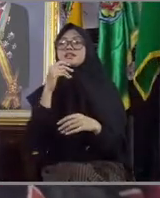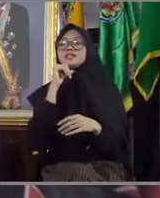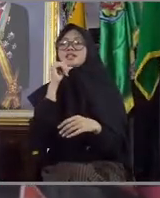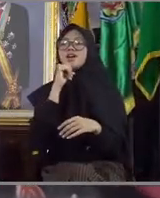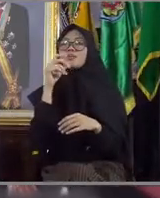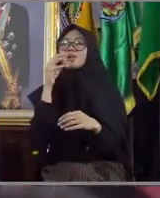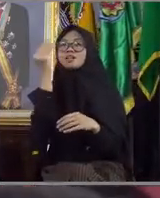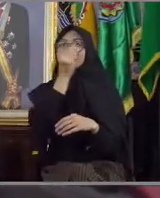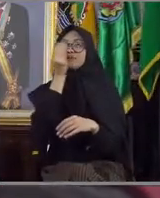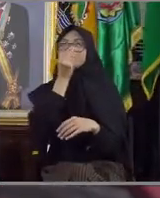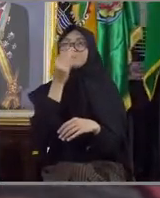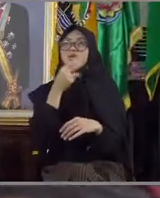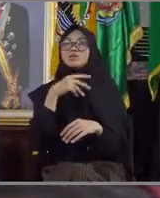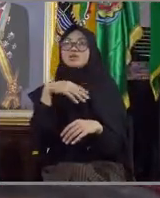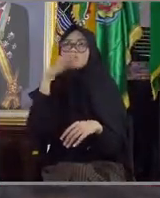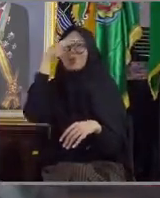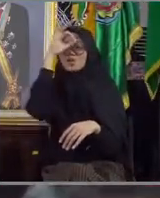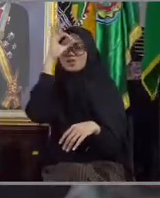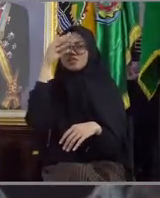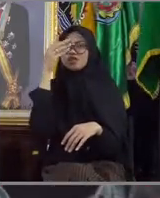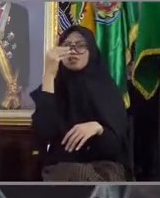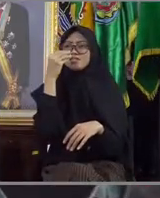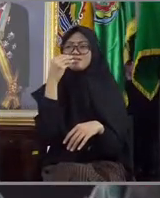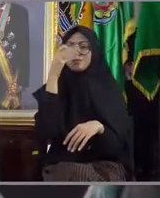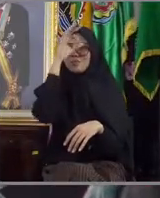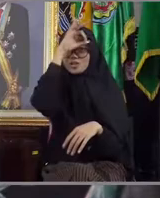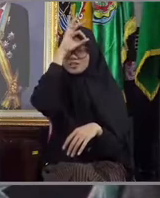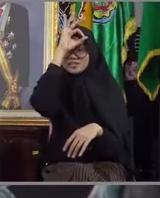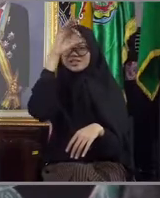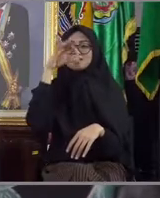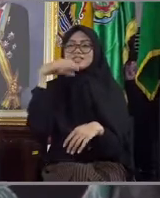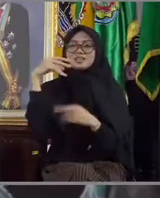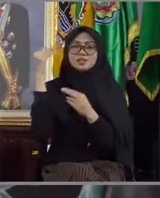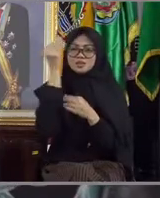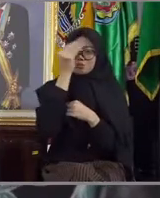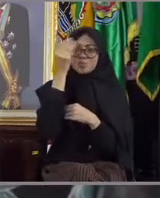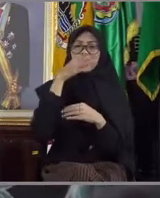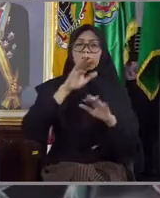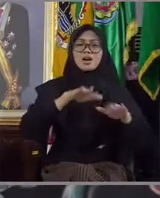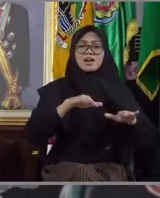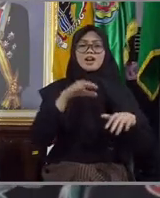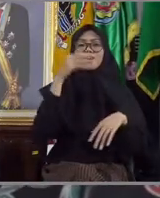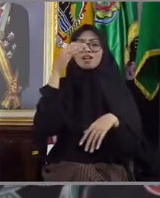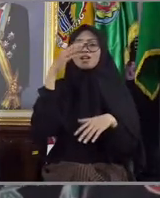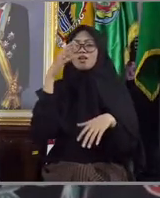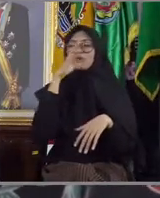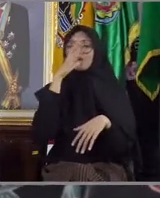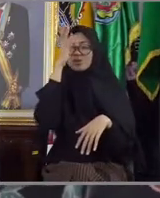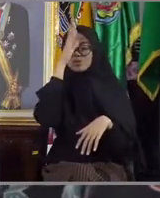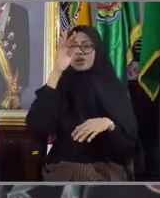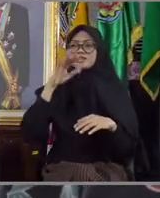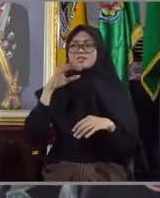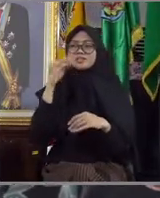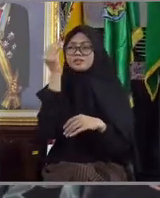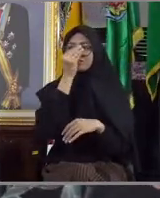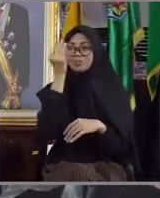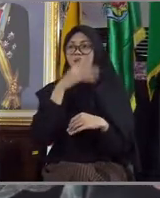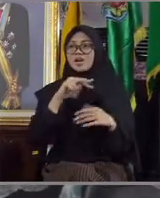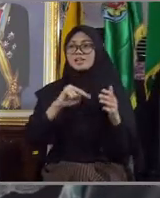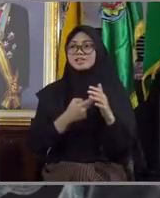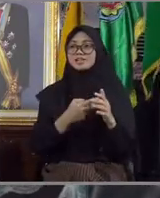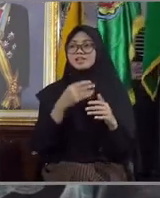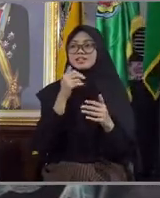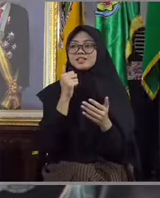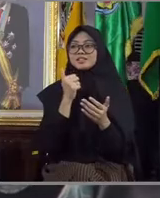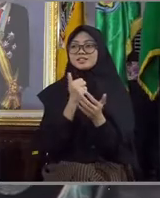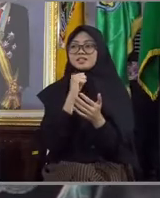Ya dua-duanya sibuk Pak. Enggak, kira-kira yang harus lebih bertanggung jawab pada anaknya, polisinya atau orang tuanya menurutmu?